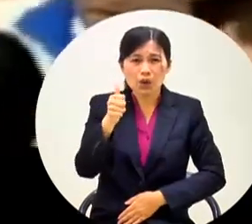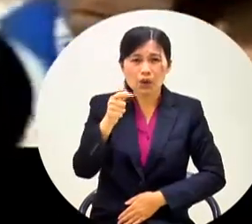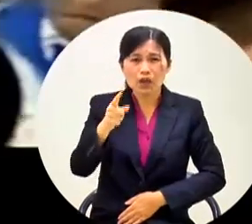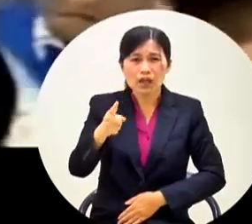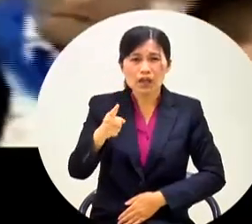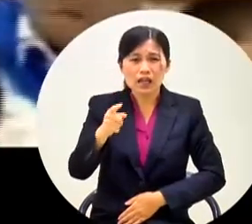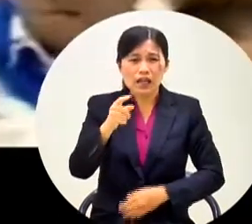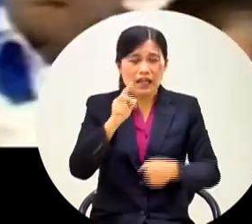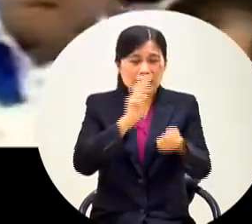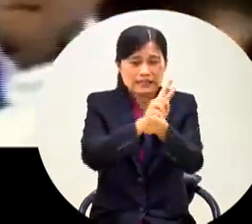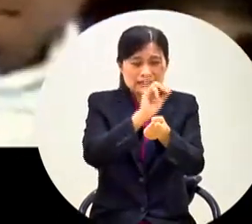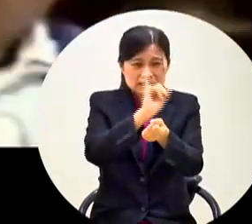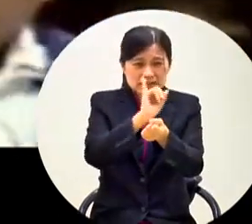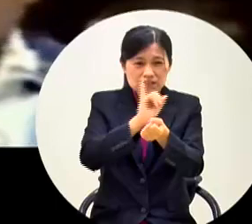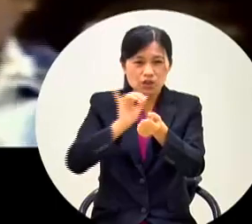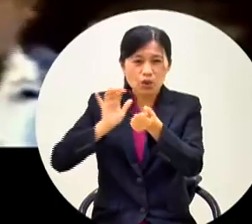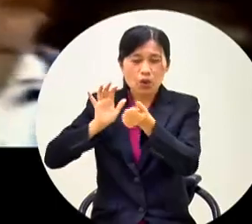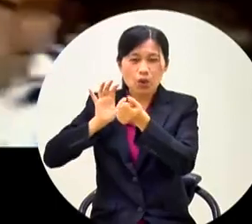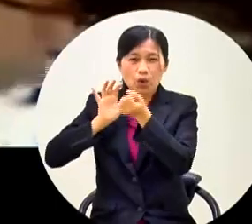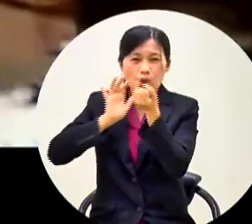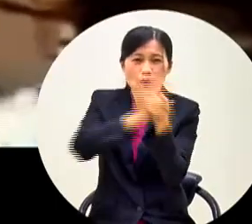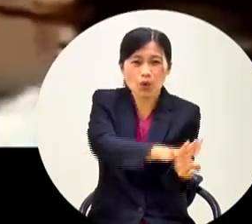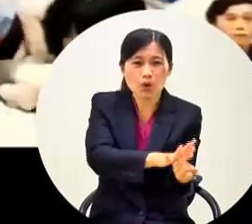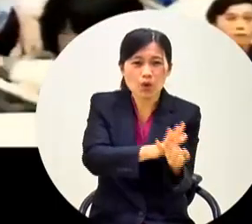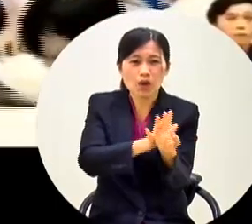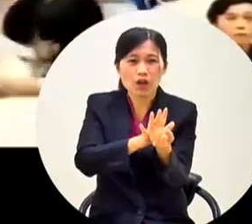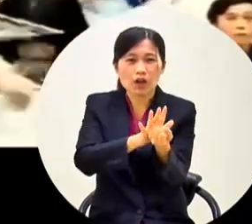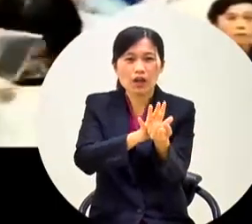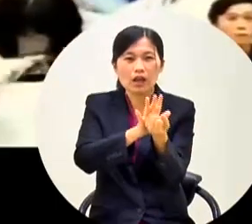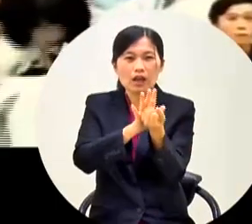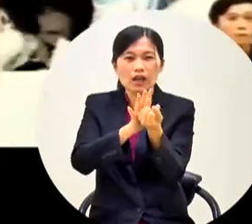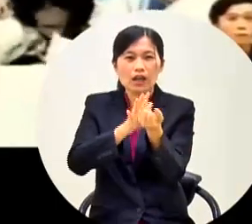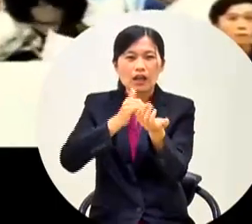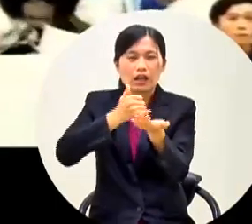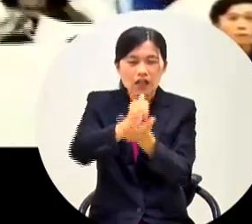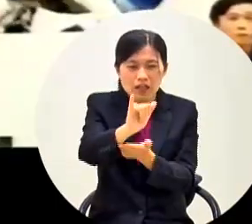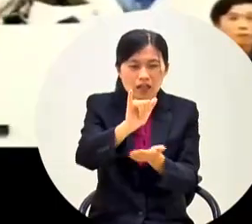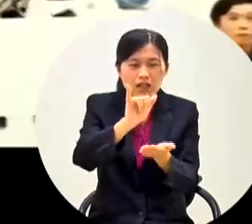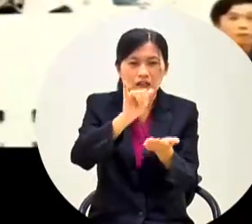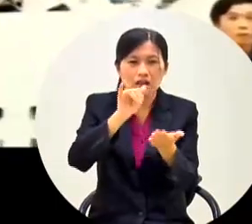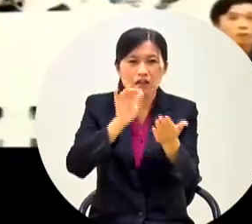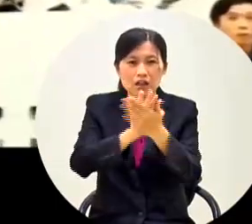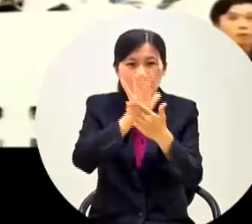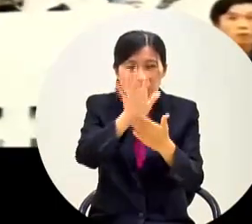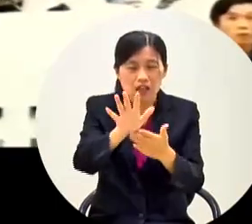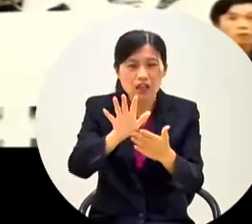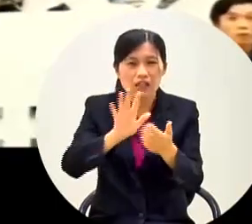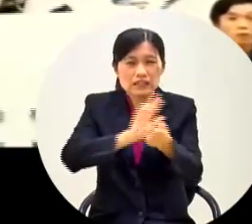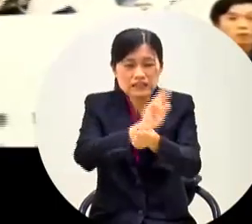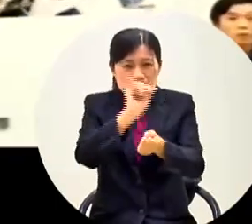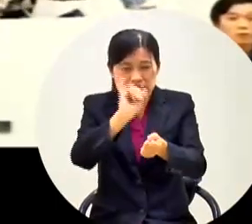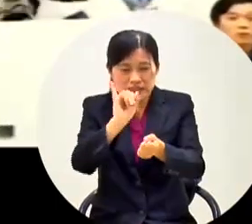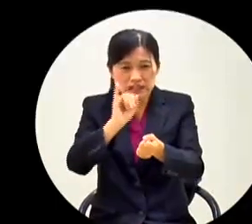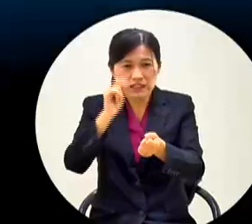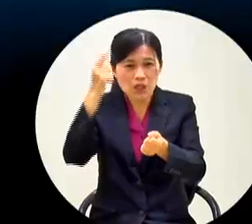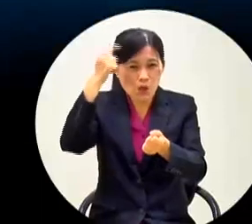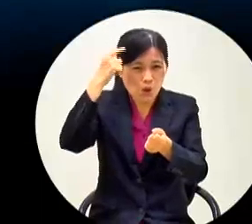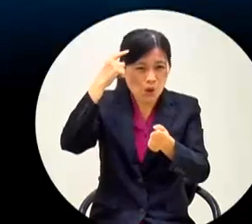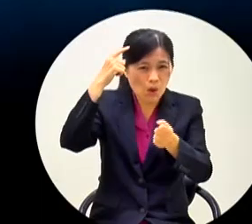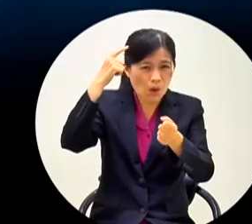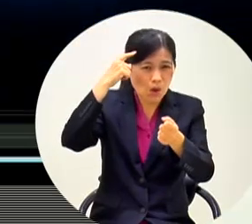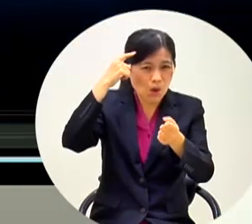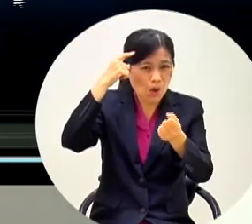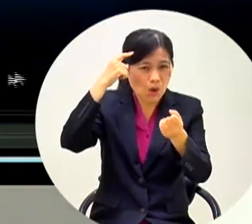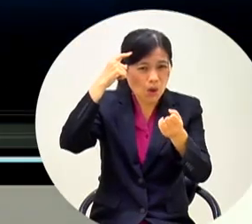板上之后，林婉容议员就撞到头，开始出现晕眩的状